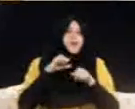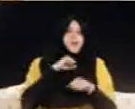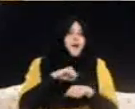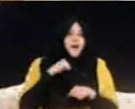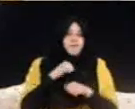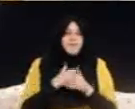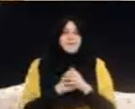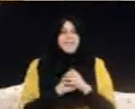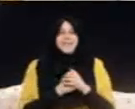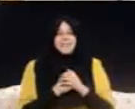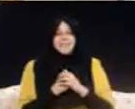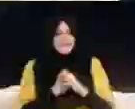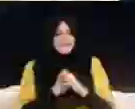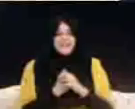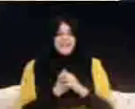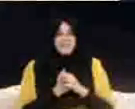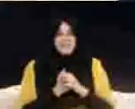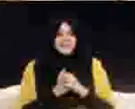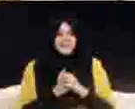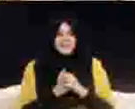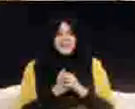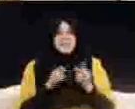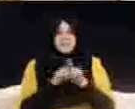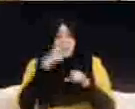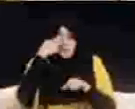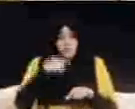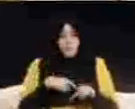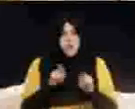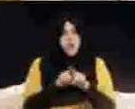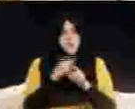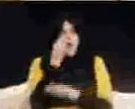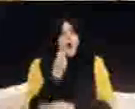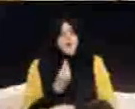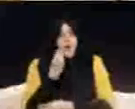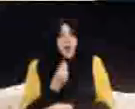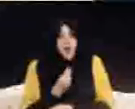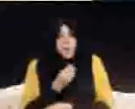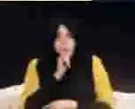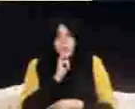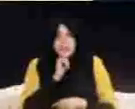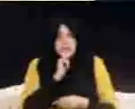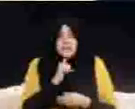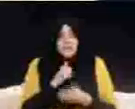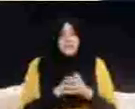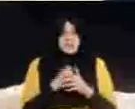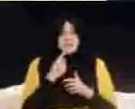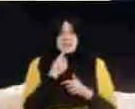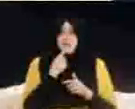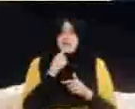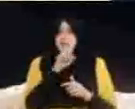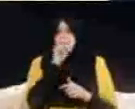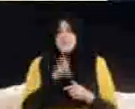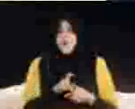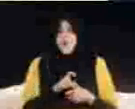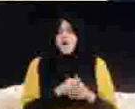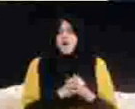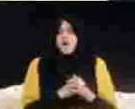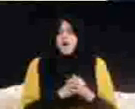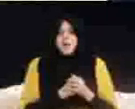تفطمه ينفطم. نعم، شبها كالطفل الصغير. كالطفل الصغير نعم. وهذا دكتور يجرنا إلى سؤال: